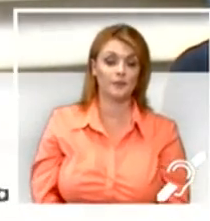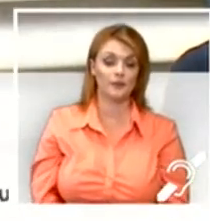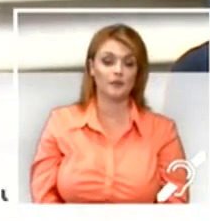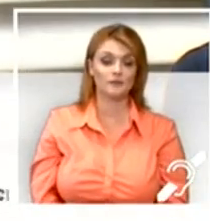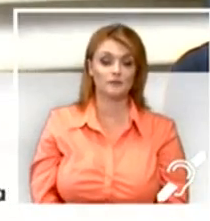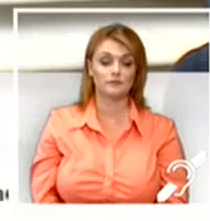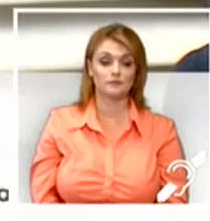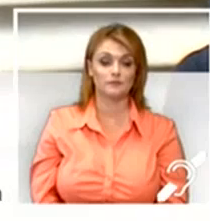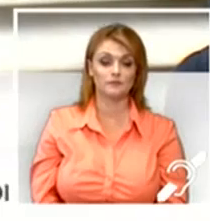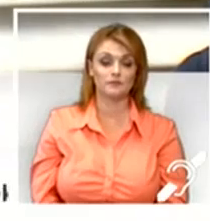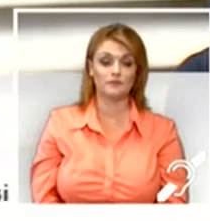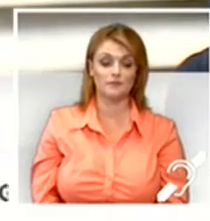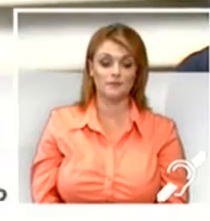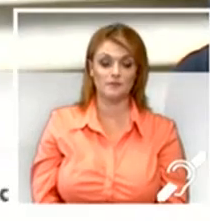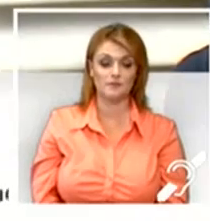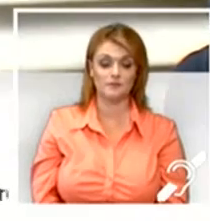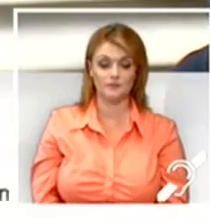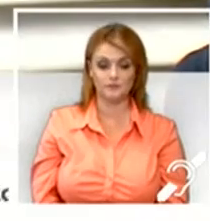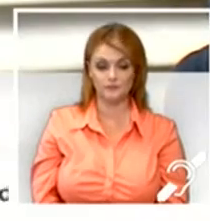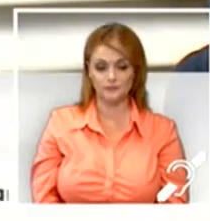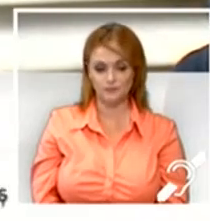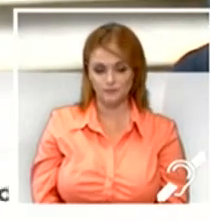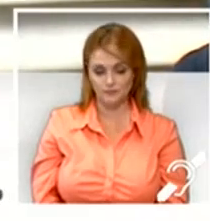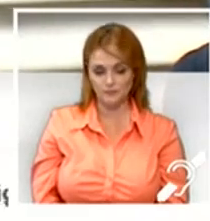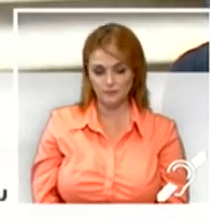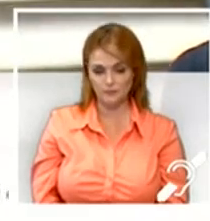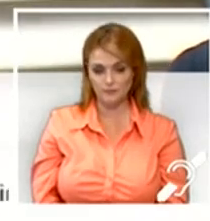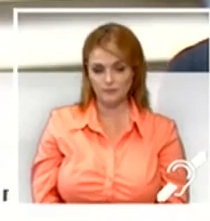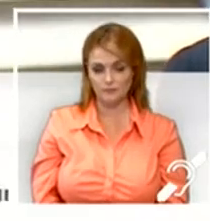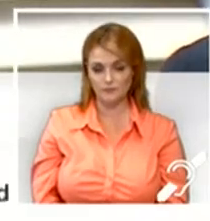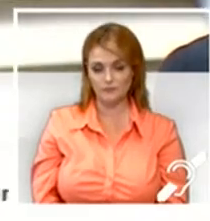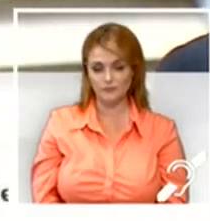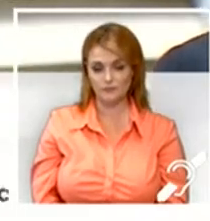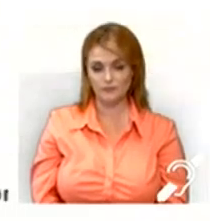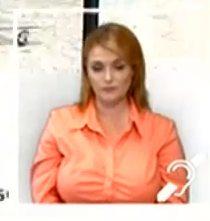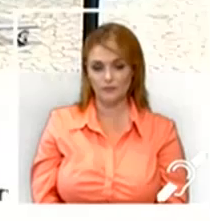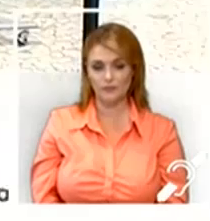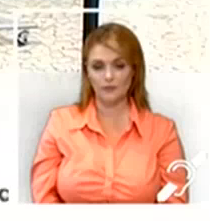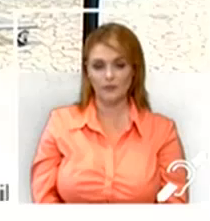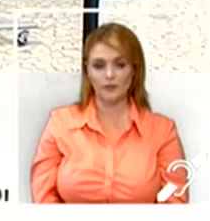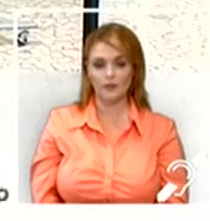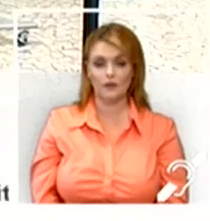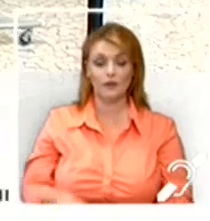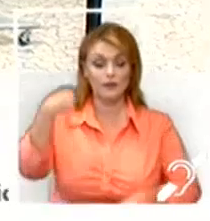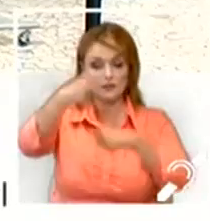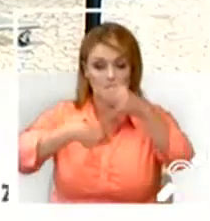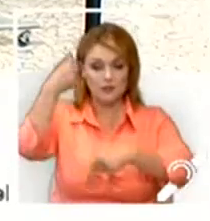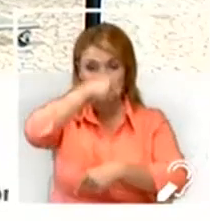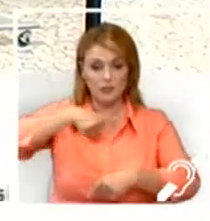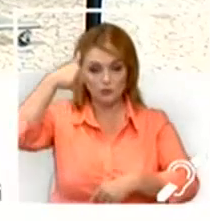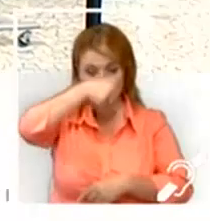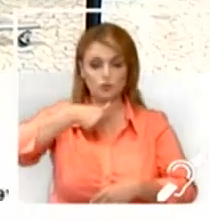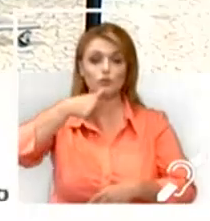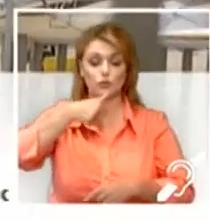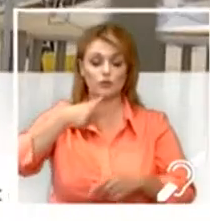restricții comune pentru toate aeroporturile de proximitate care există și în alte orașe mari ale lumii. Trimestrul 1 anul viitor ar trebui să